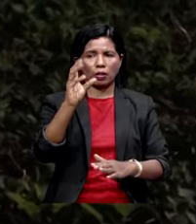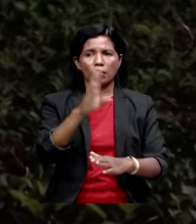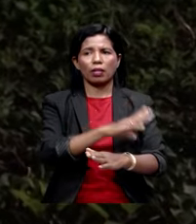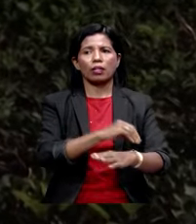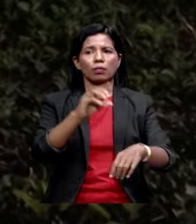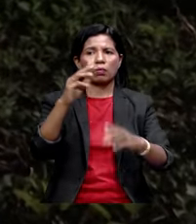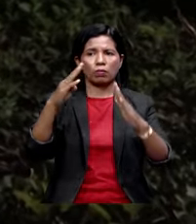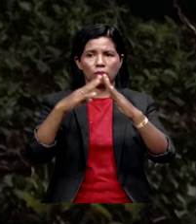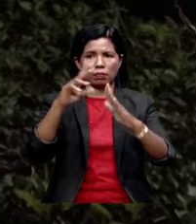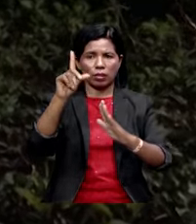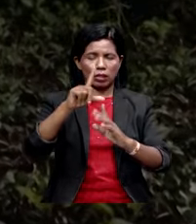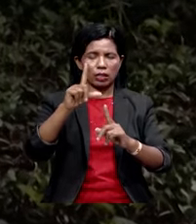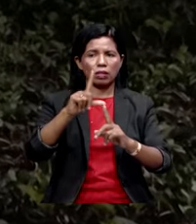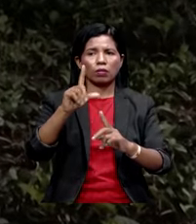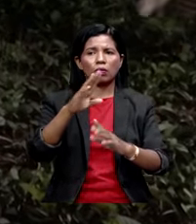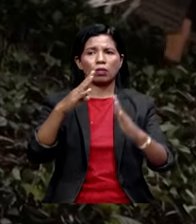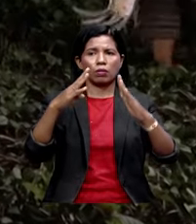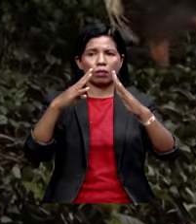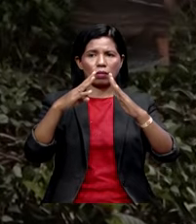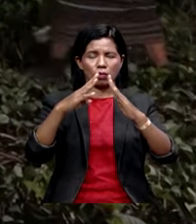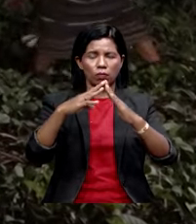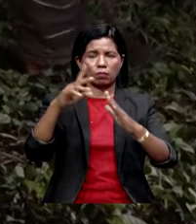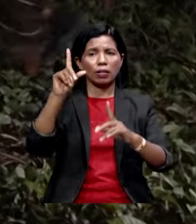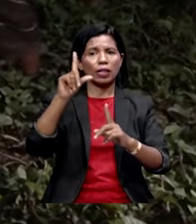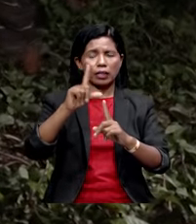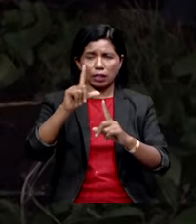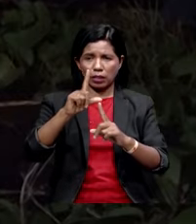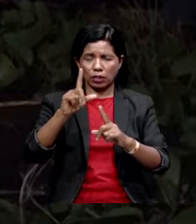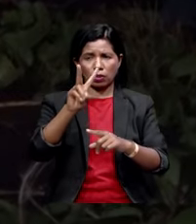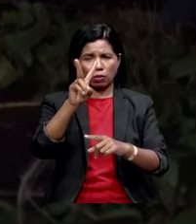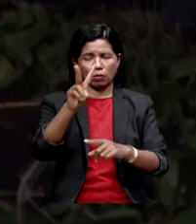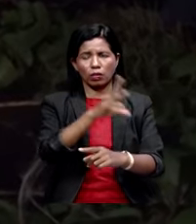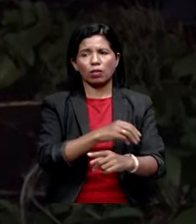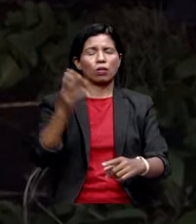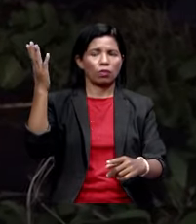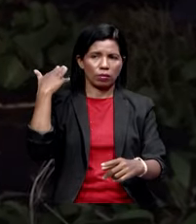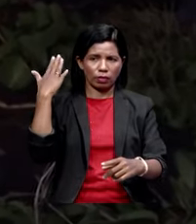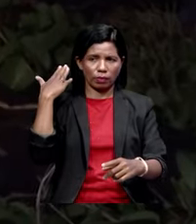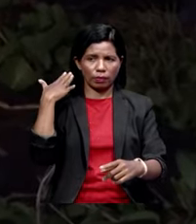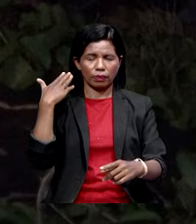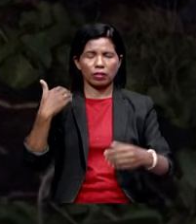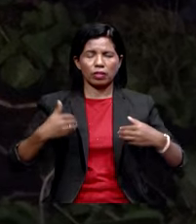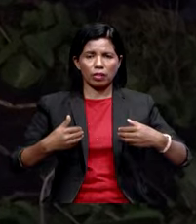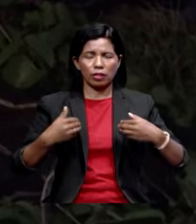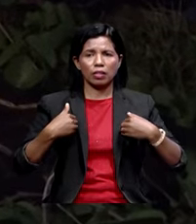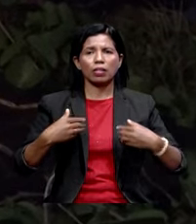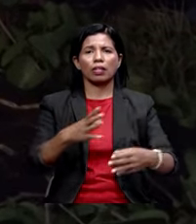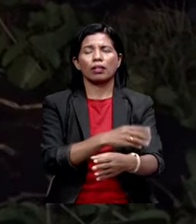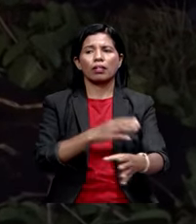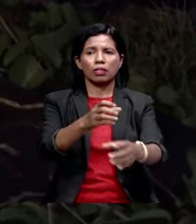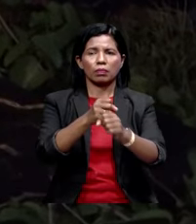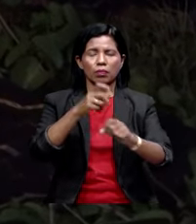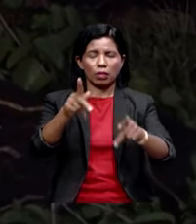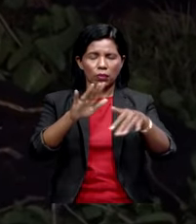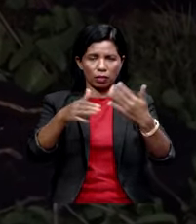di sana lebih si malalu kerkitu motain kata di sana nebe maka uluk sekawas simu itania misionaris